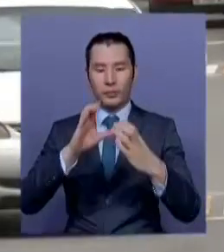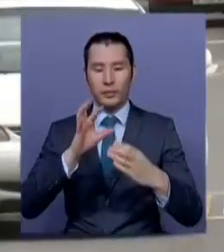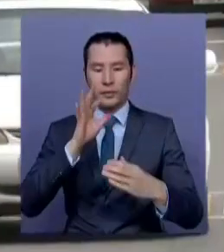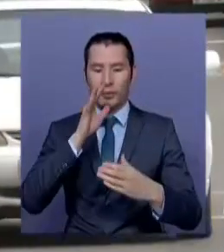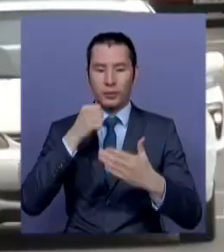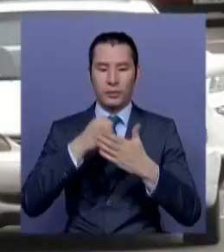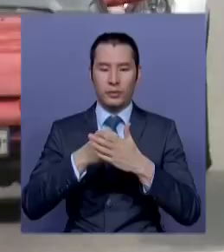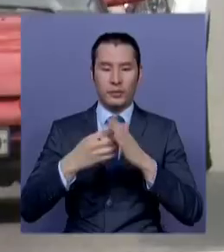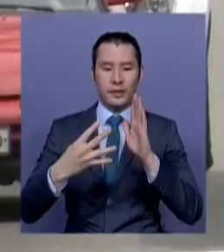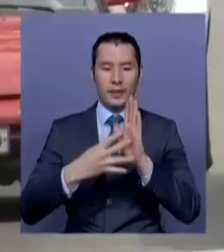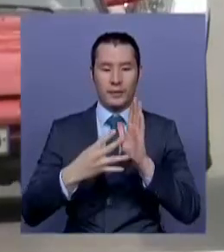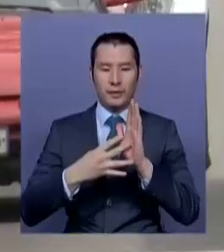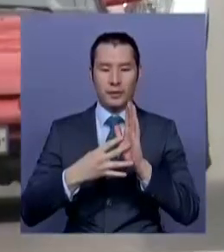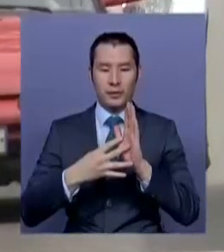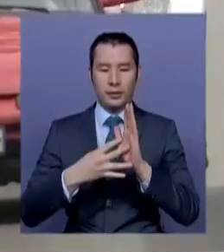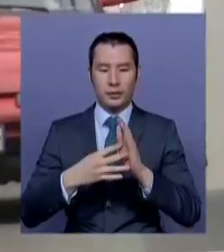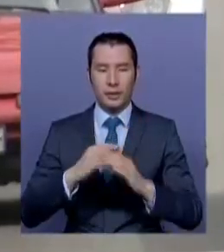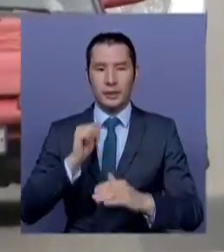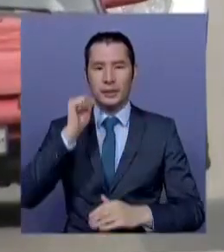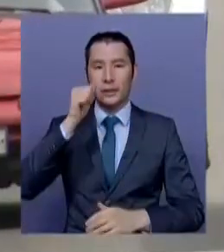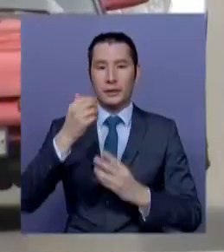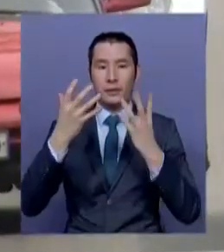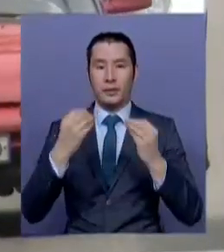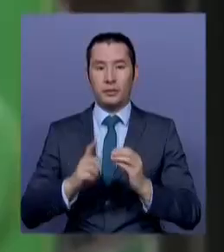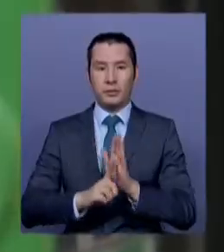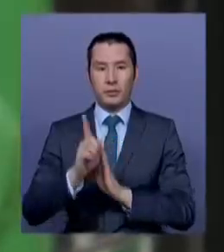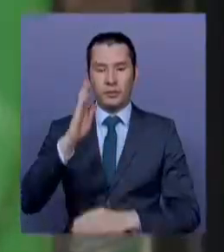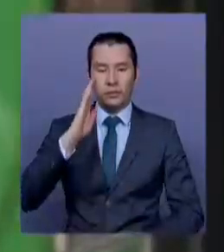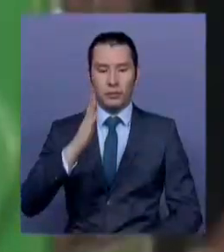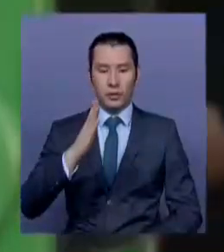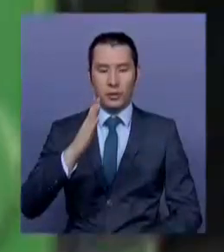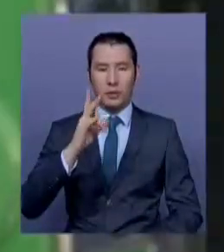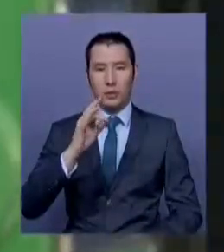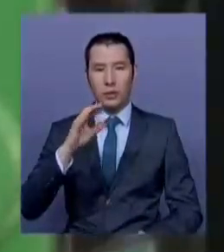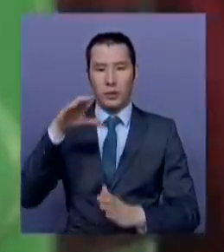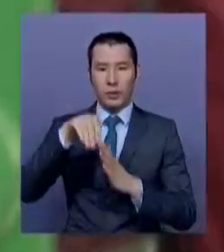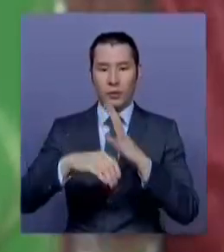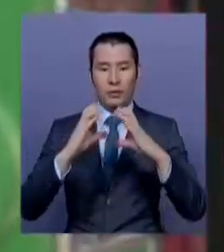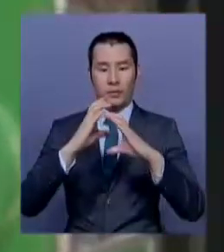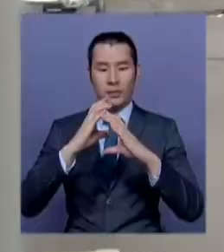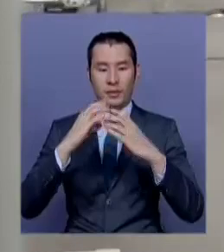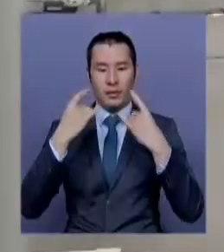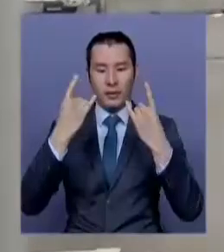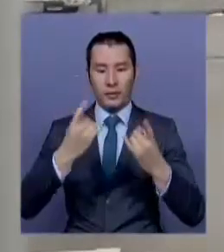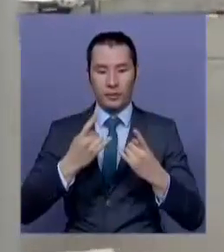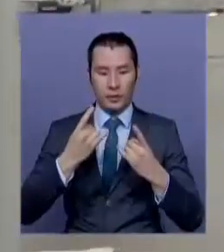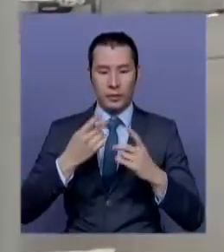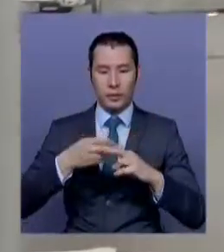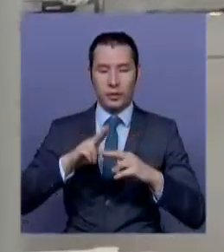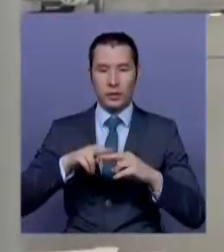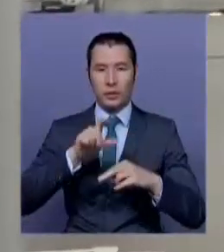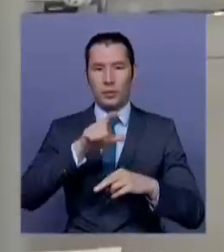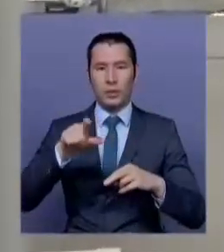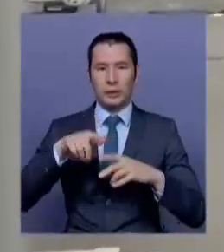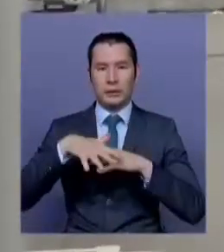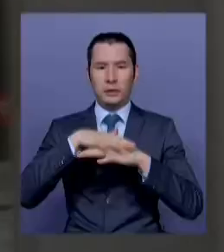жаңа жұмыс кестесіне ертеңнен бастап кіріспек. Алайда автобус салонындағы жолаушылар саны отыратын орындардың санынан аспау керек.